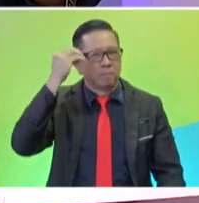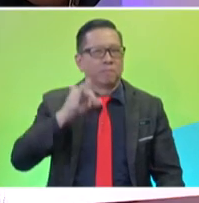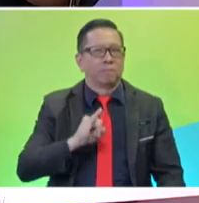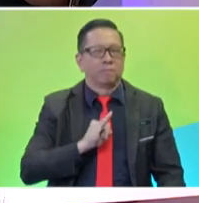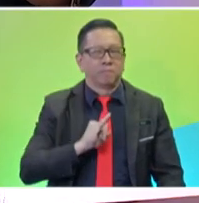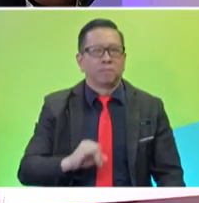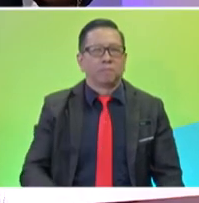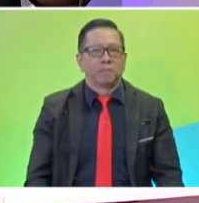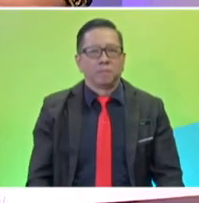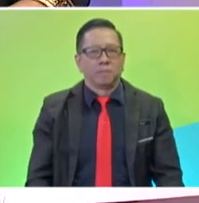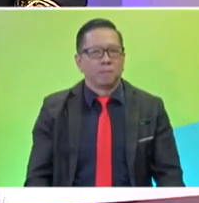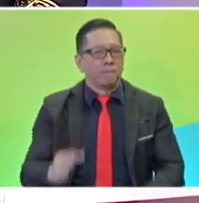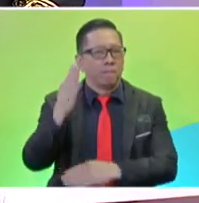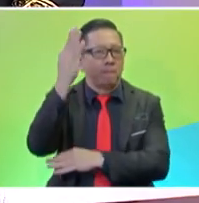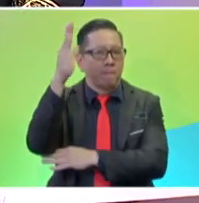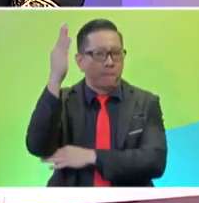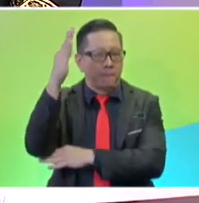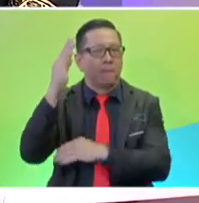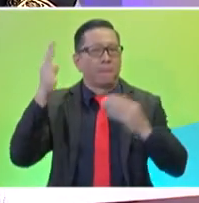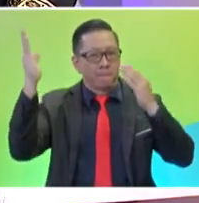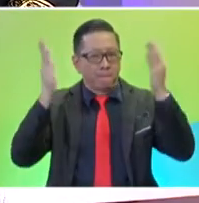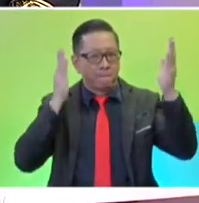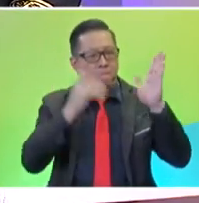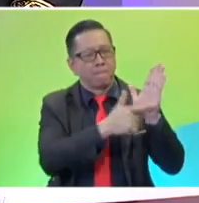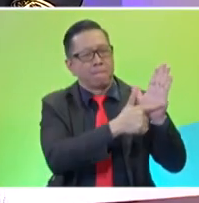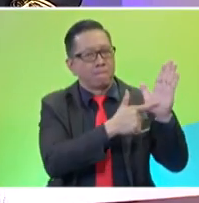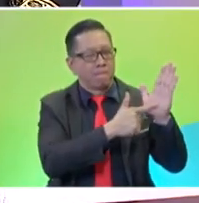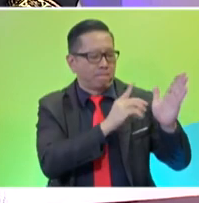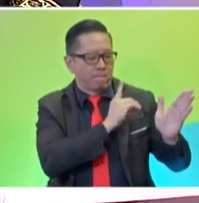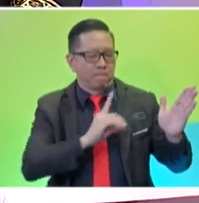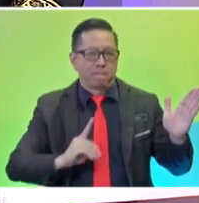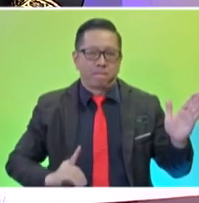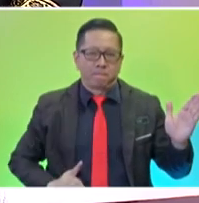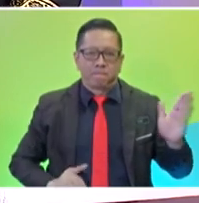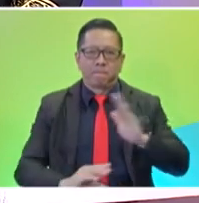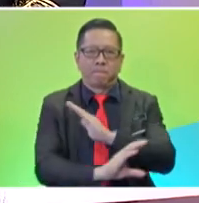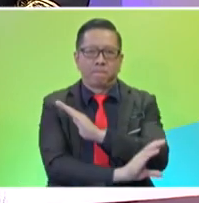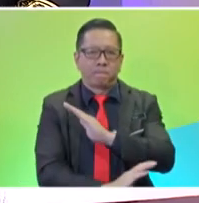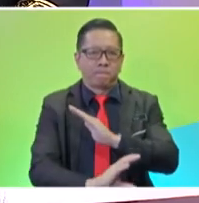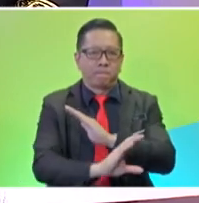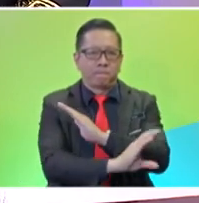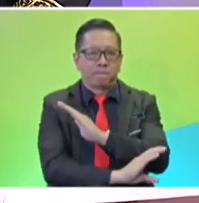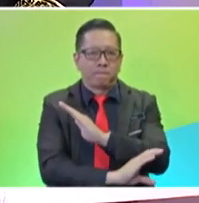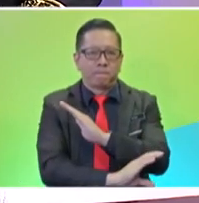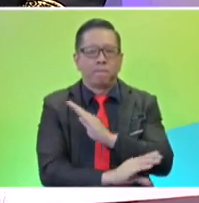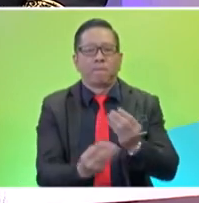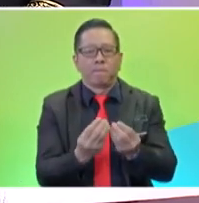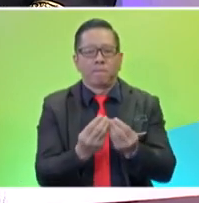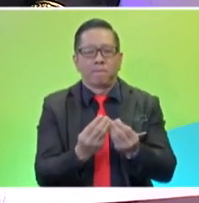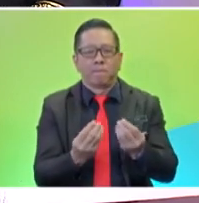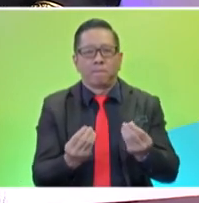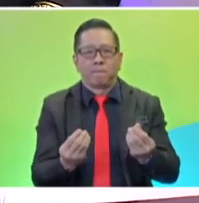pendapat saya jalur Gemilang adalah lambang kedaulatan jalur Gemilang adalah tanah air kita